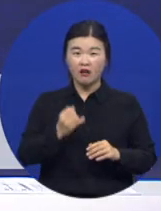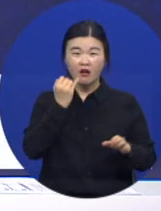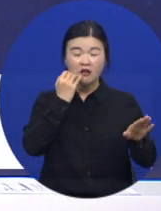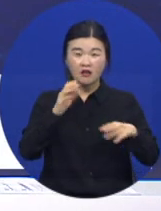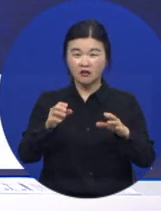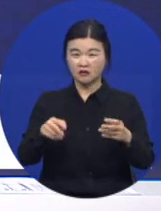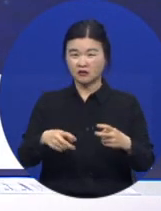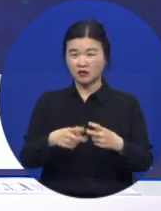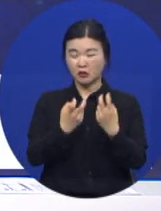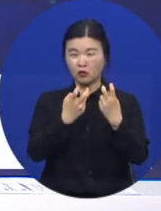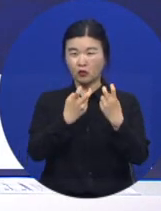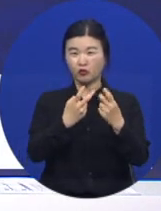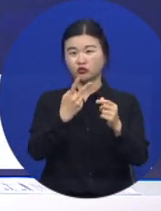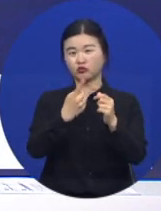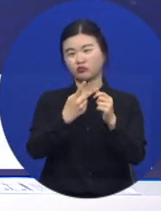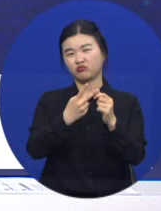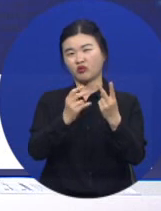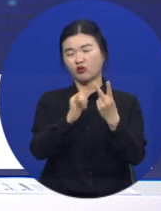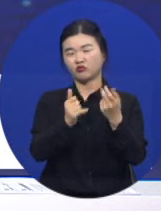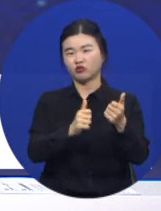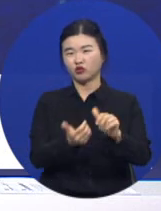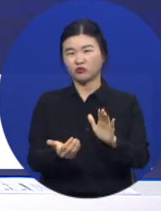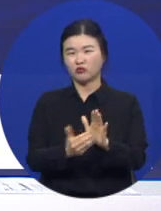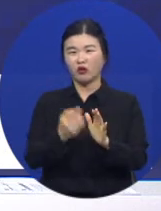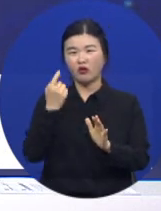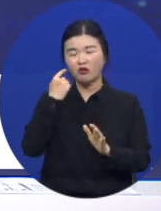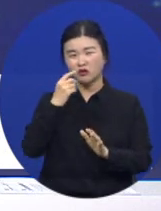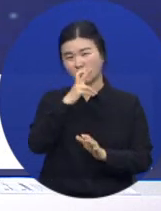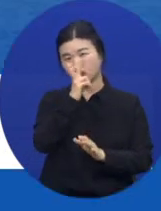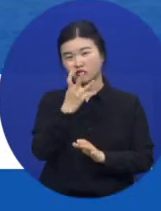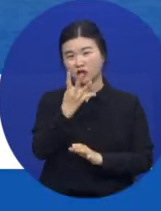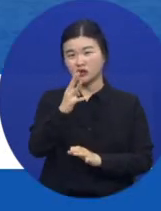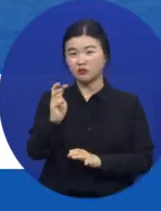해상사고도 잇따라 두 명이 숨졌습니다. 어제 오후 4시 반쯤